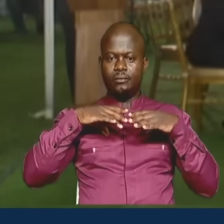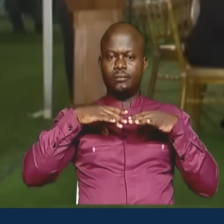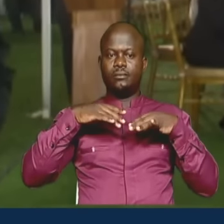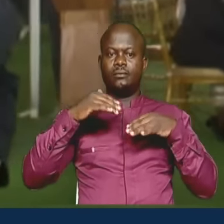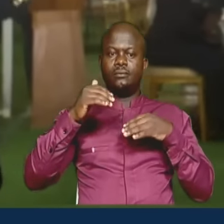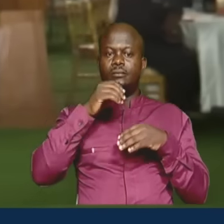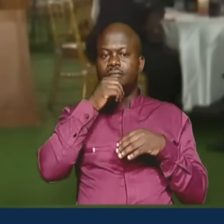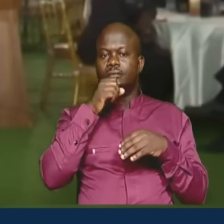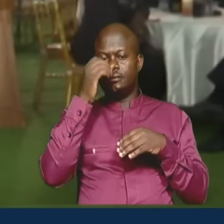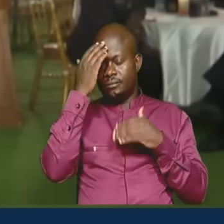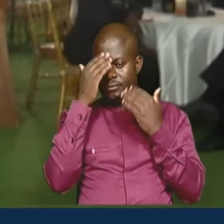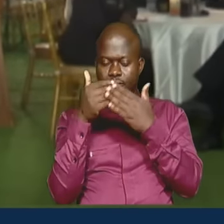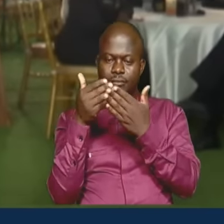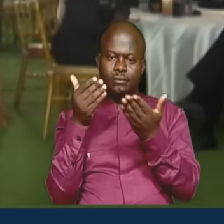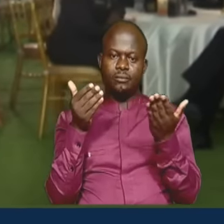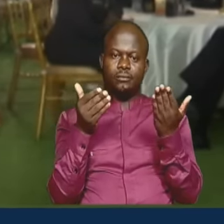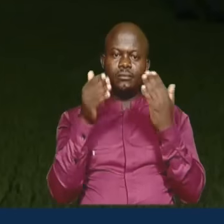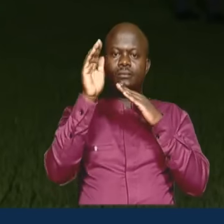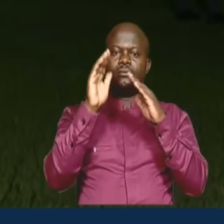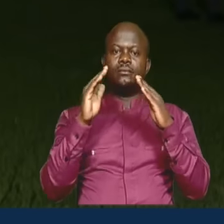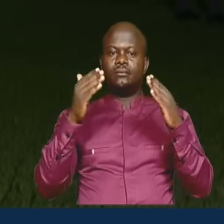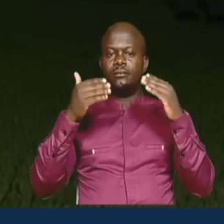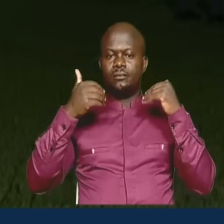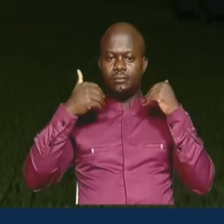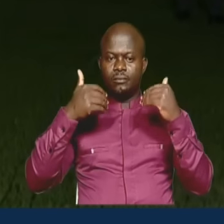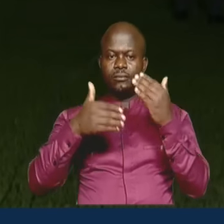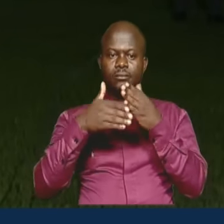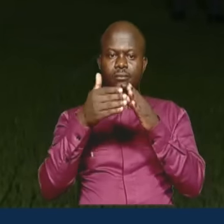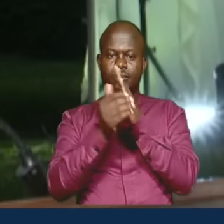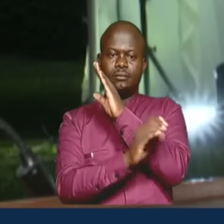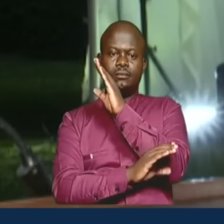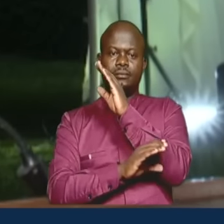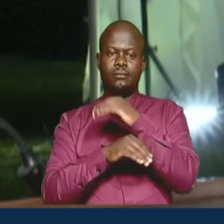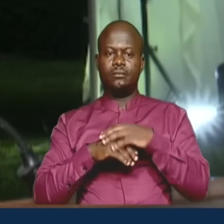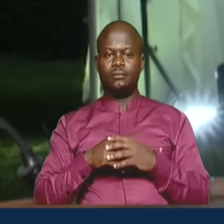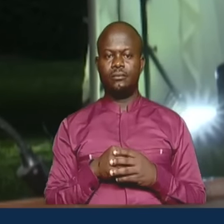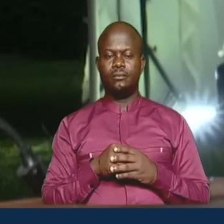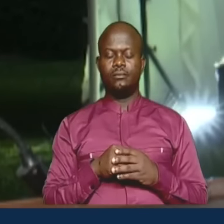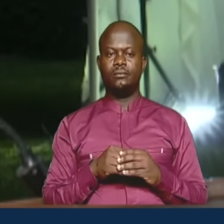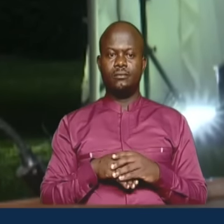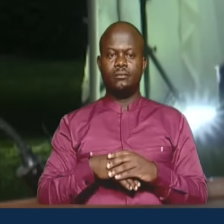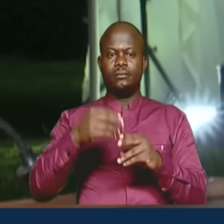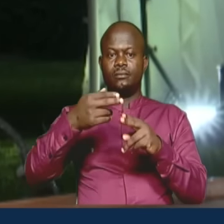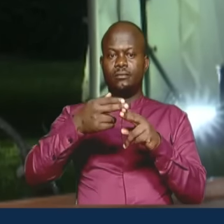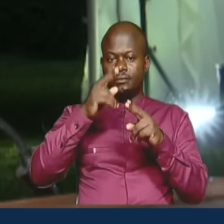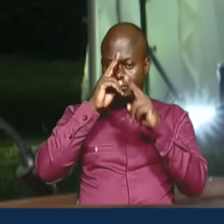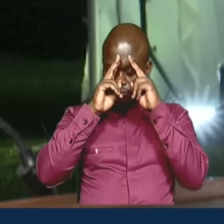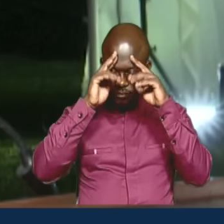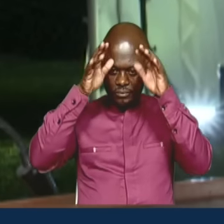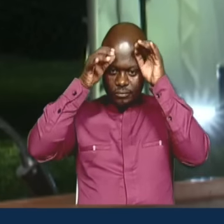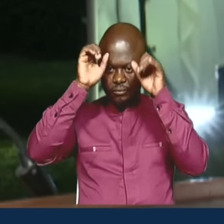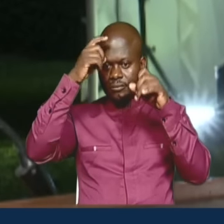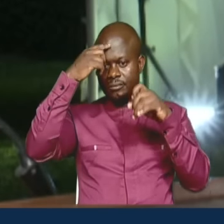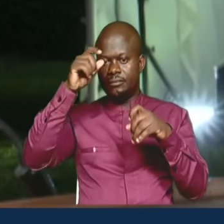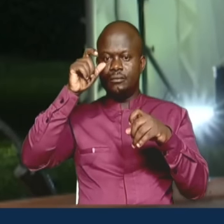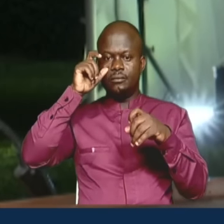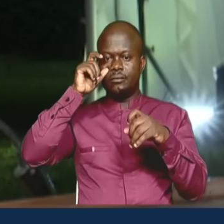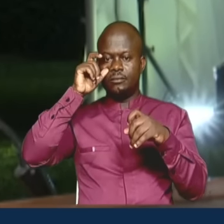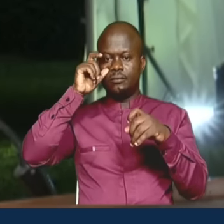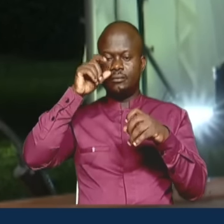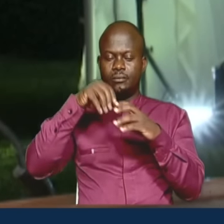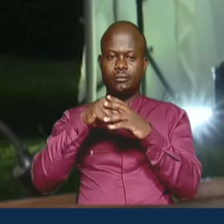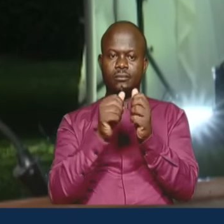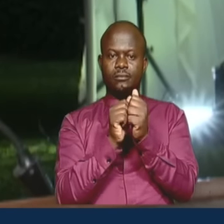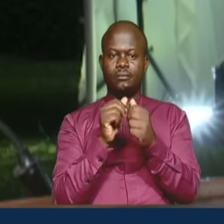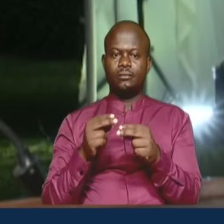cy'izabukuru kubw'uruhare rukomeye bagize mu kubaka igihugu. Izina rya nyakubahwa Perezida wa Repubulika y'u Rwanda no mu